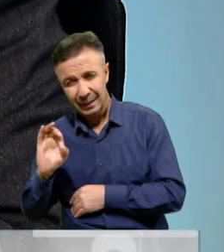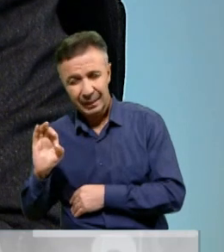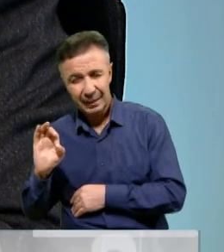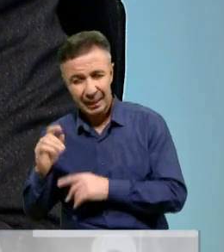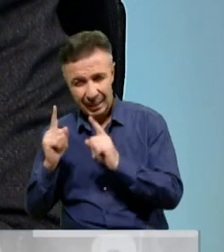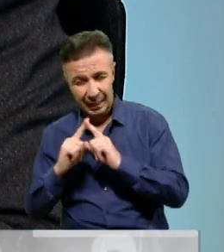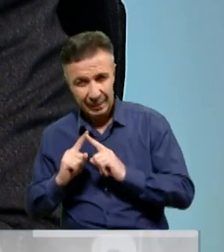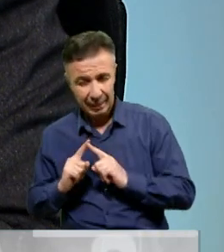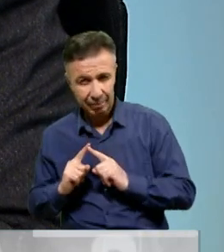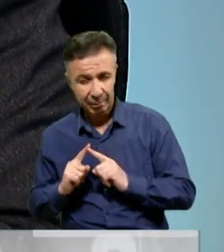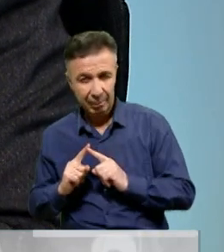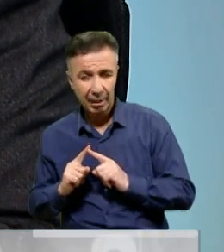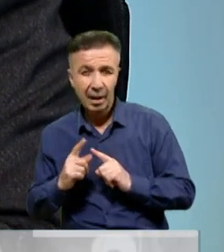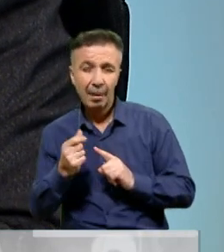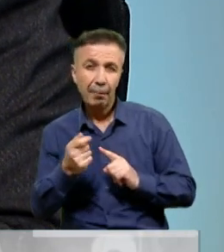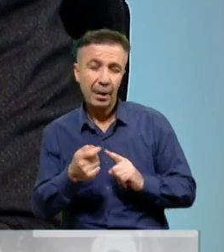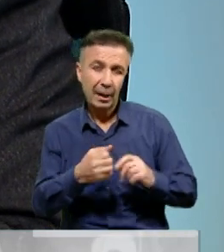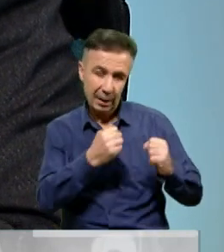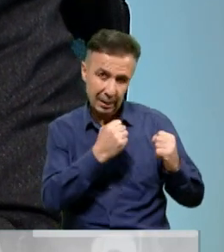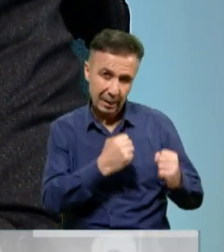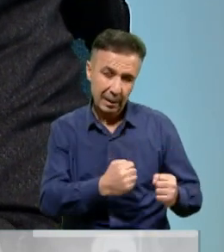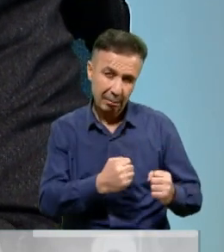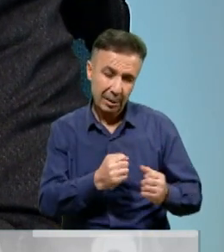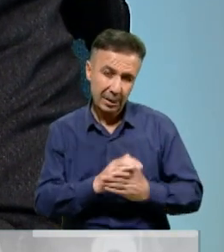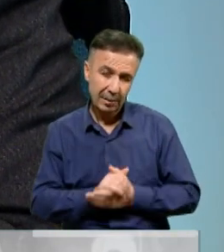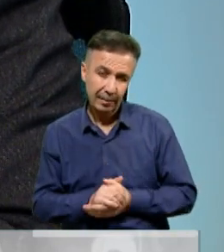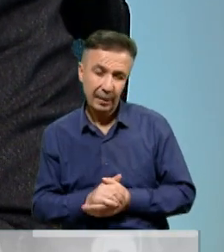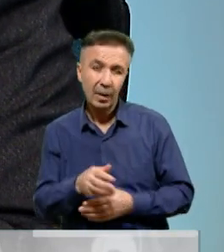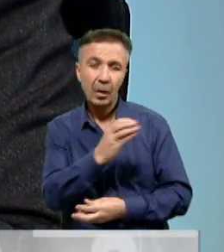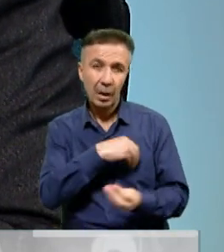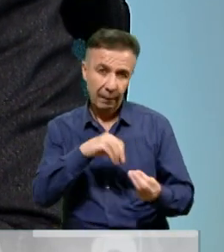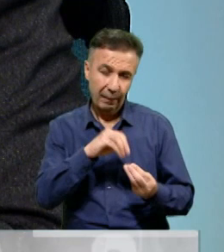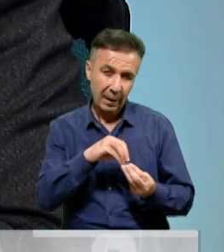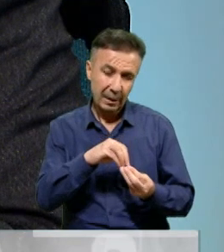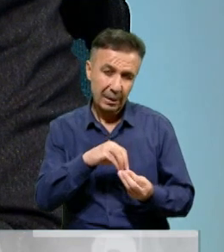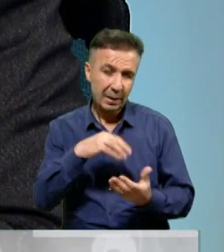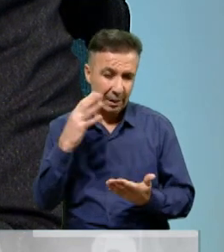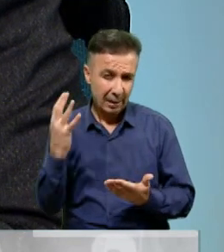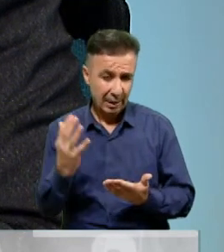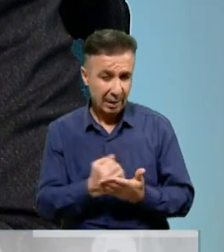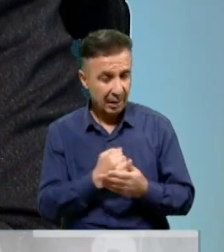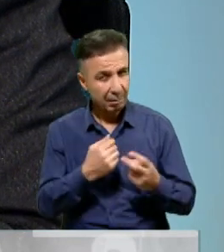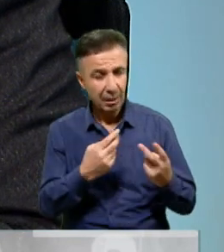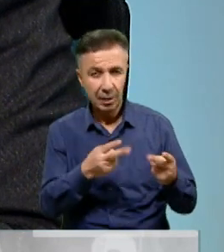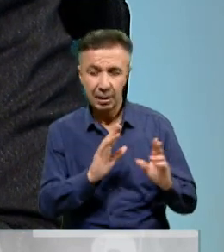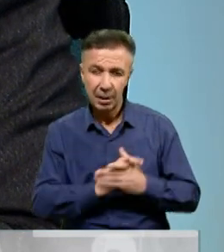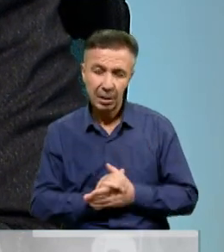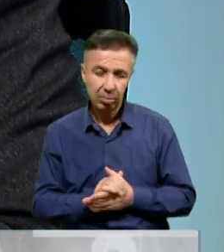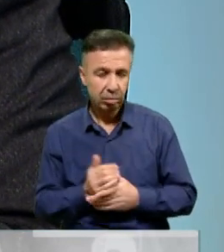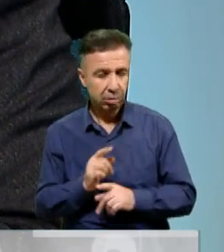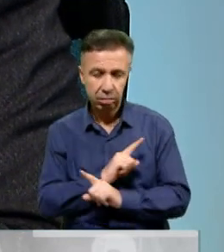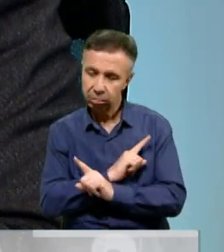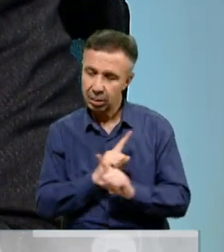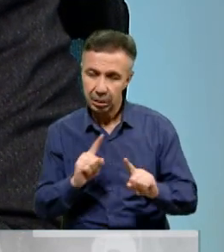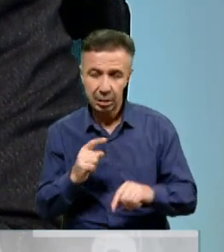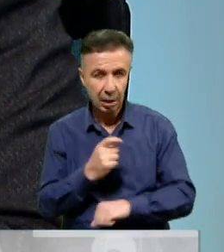mevduat hesaplarında para bulundurmak, oradan faiz elde etmek caiz değildir. Bu kesinlikle